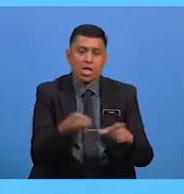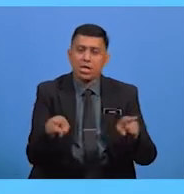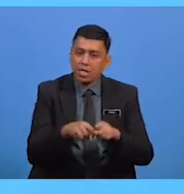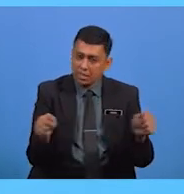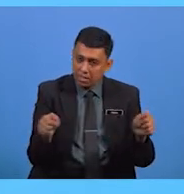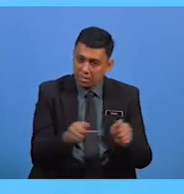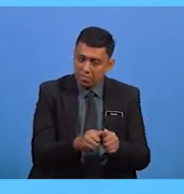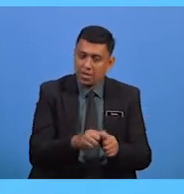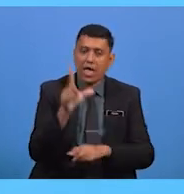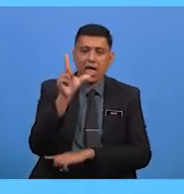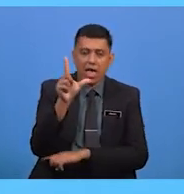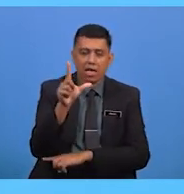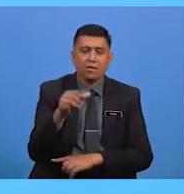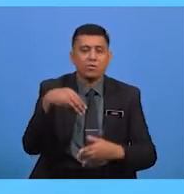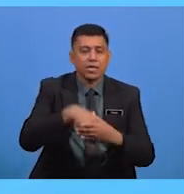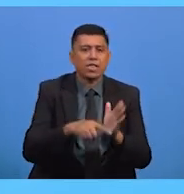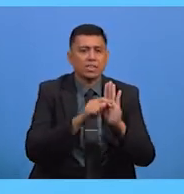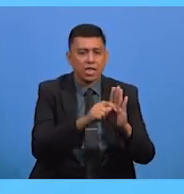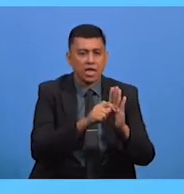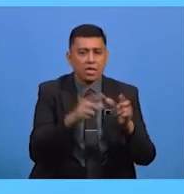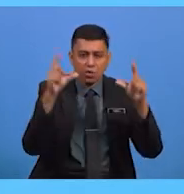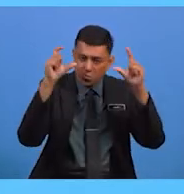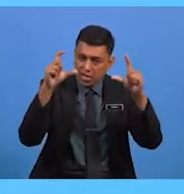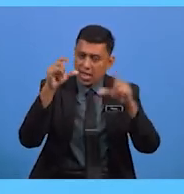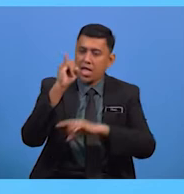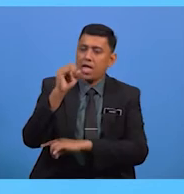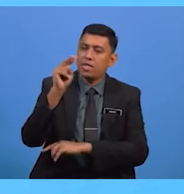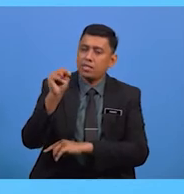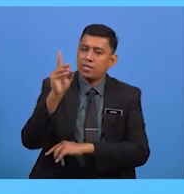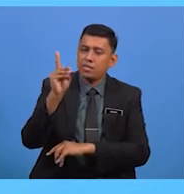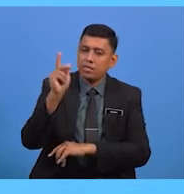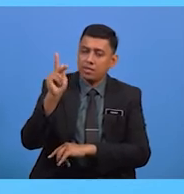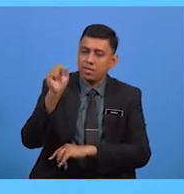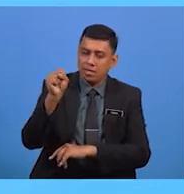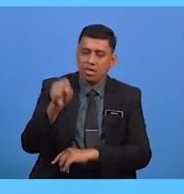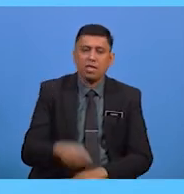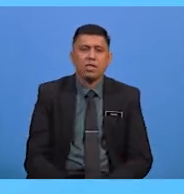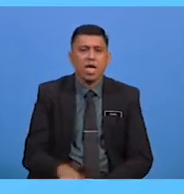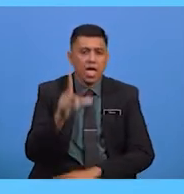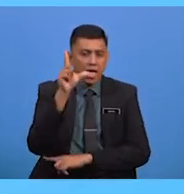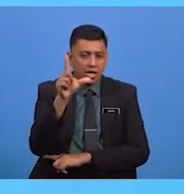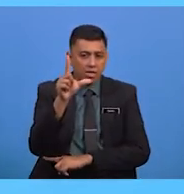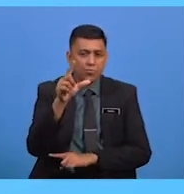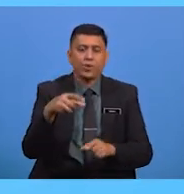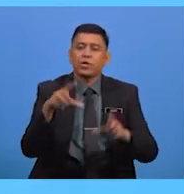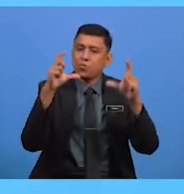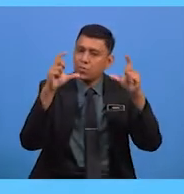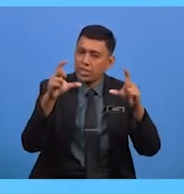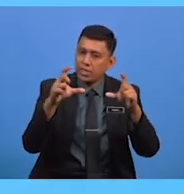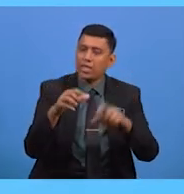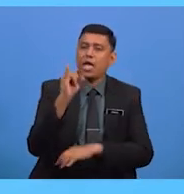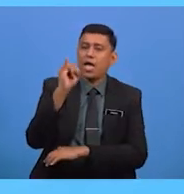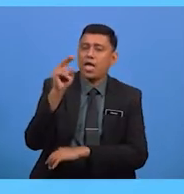sama dengan senarai L dalam tanda kurungan indeks, baris seterusnya senarai L dalam tanda